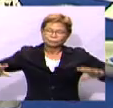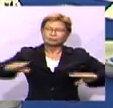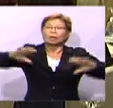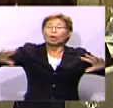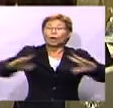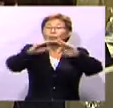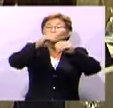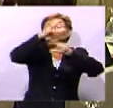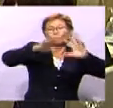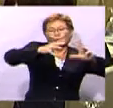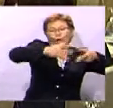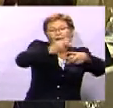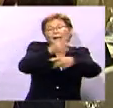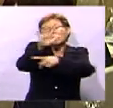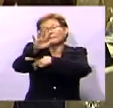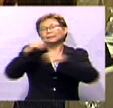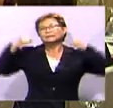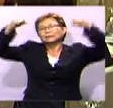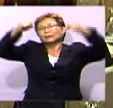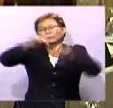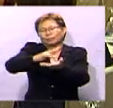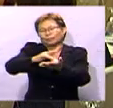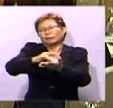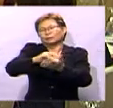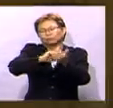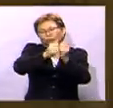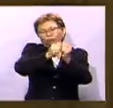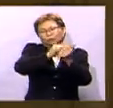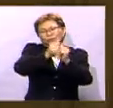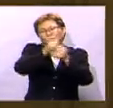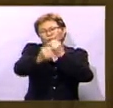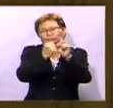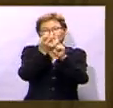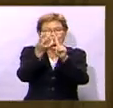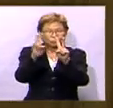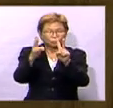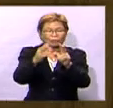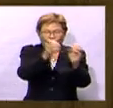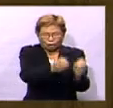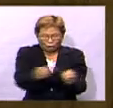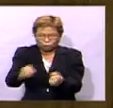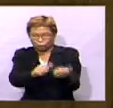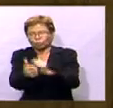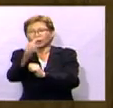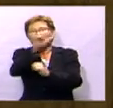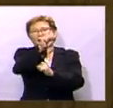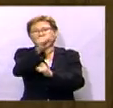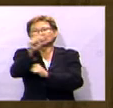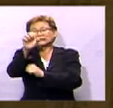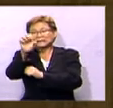sedunia kali kelima senaman dan perubatan sukan 2017 ia dianjurkan oleh